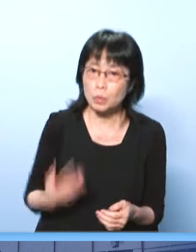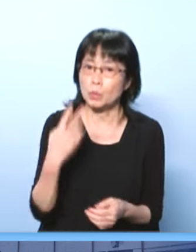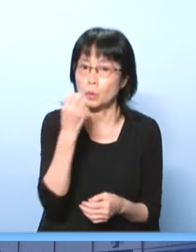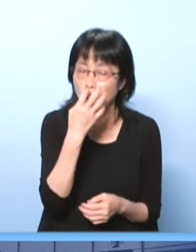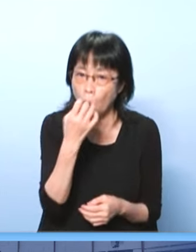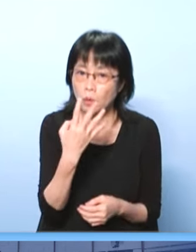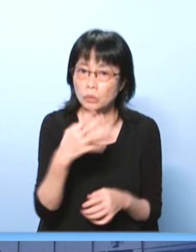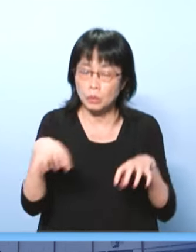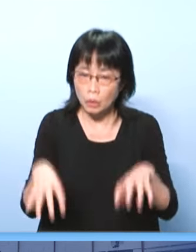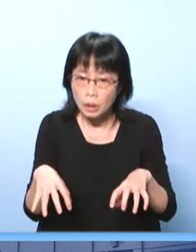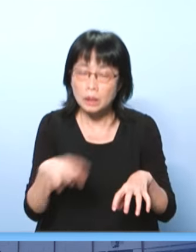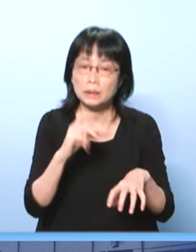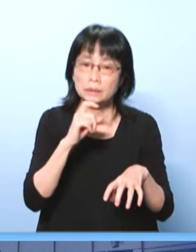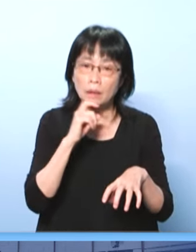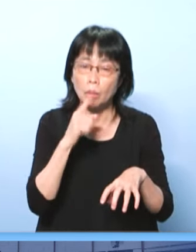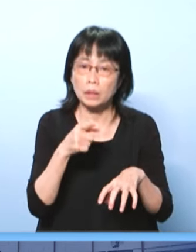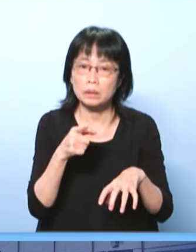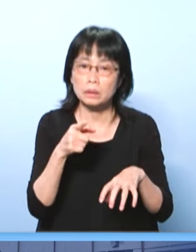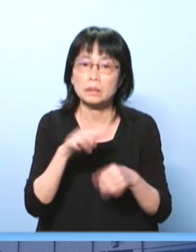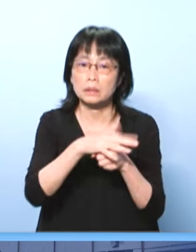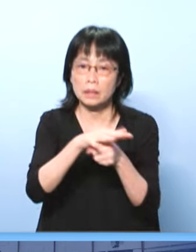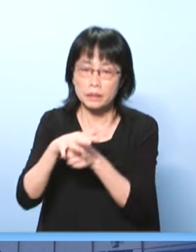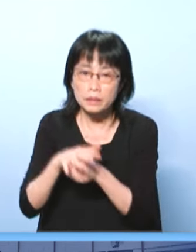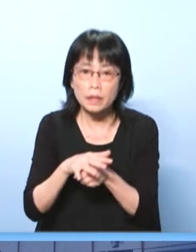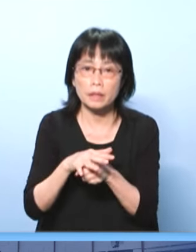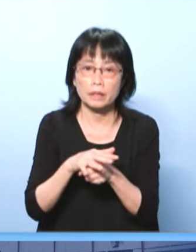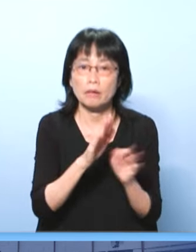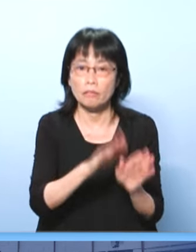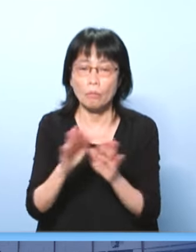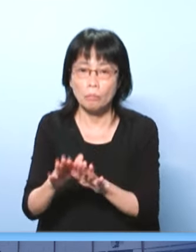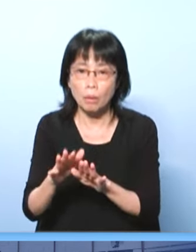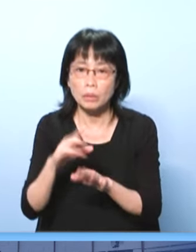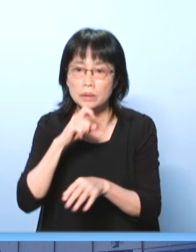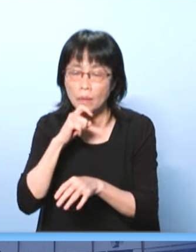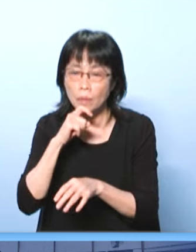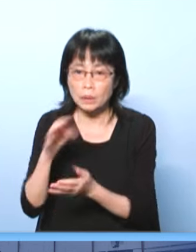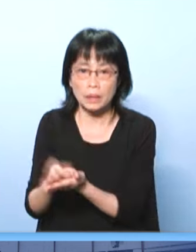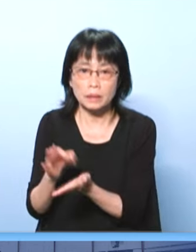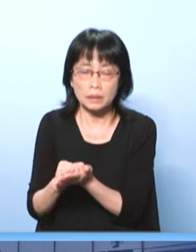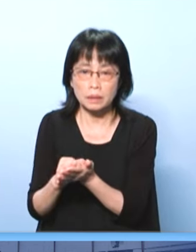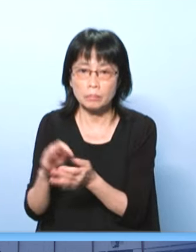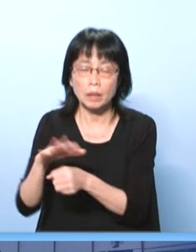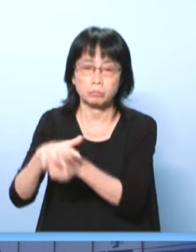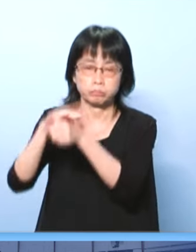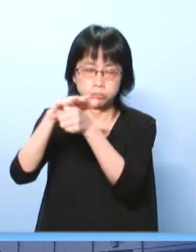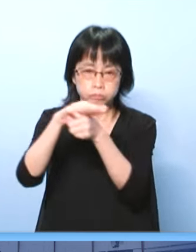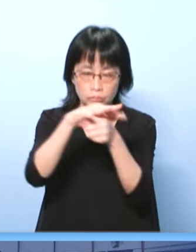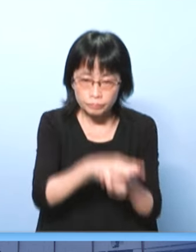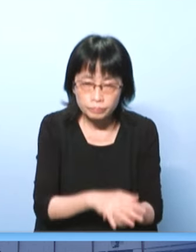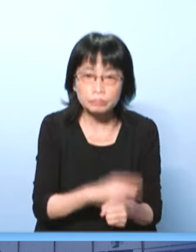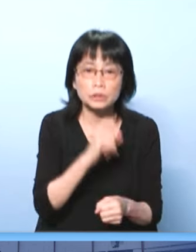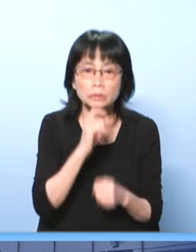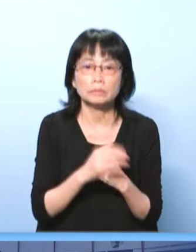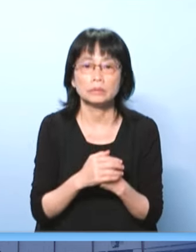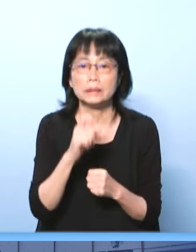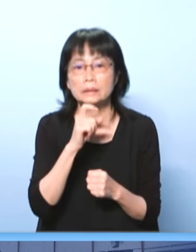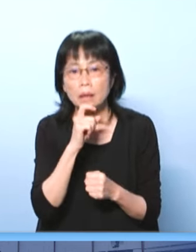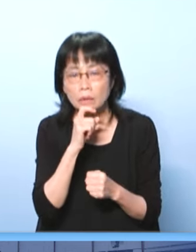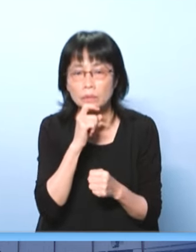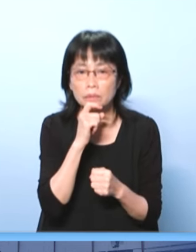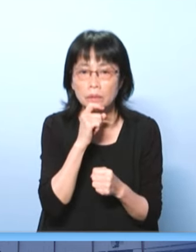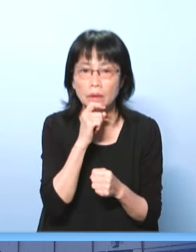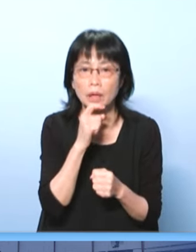個支援直升機飛行服務嘅直升機起降點嘅，亦都有數家直升機嘅服務營辦商咧，可以提供